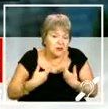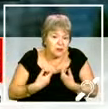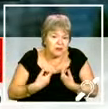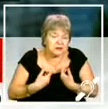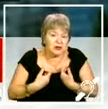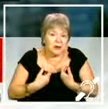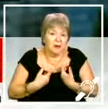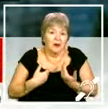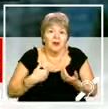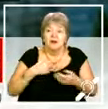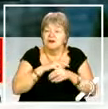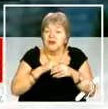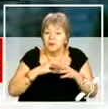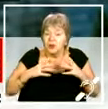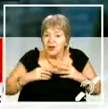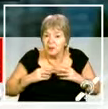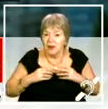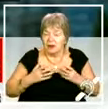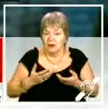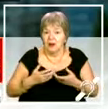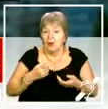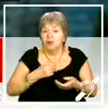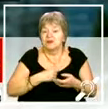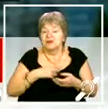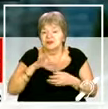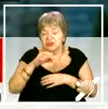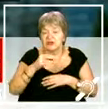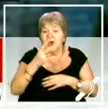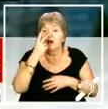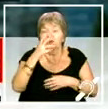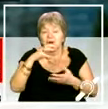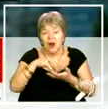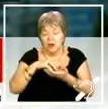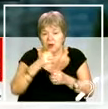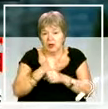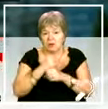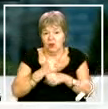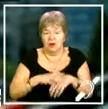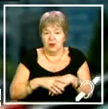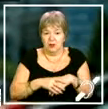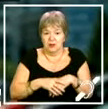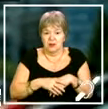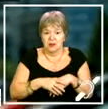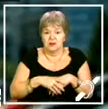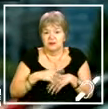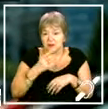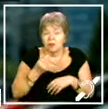timpul liber, poate să își mai găsească un al doilea job, cetățeanul să mai aibă o a doua sursă de venit.